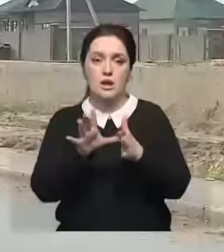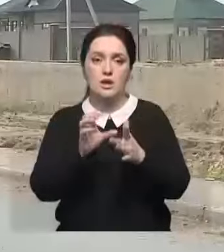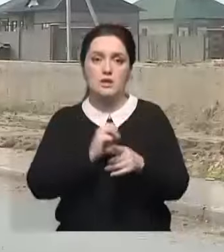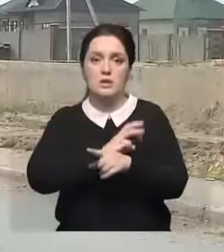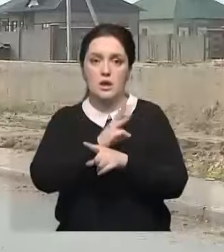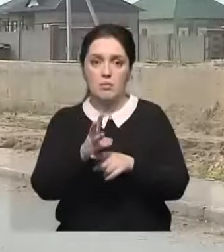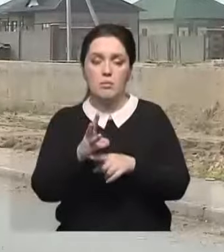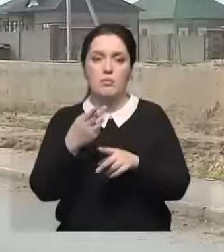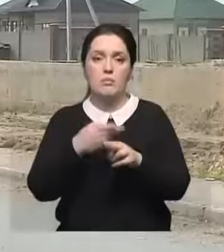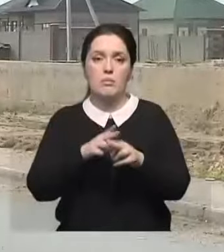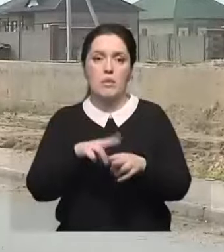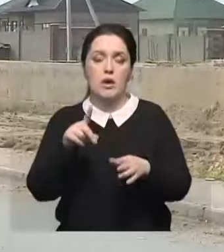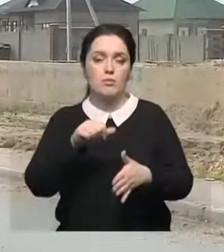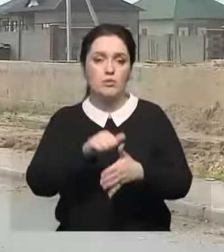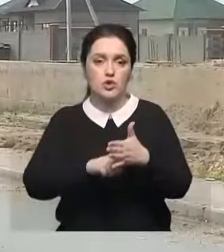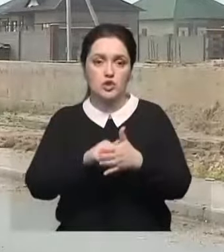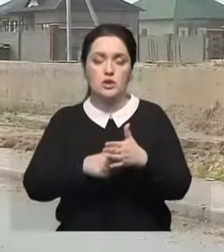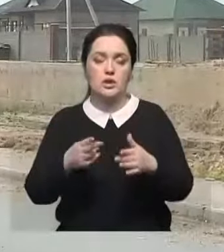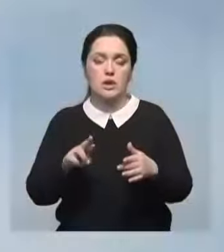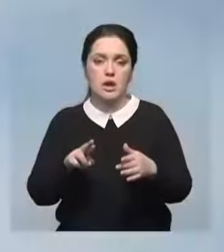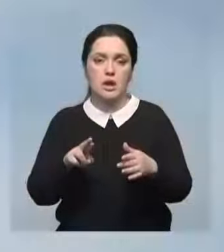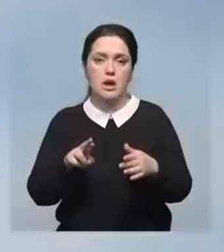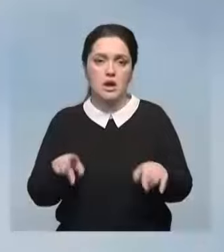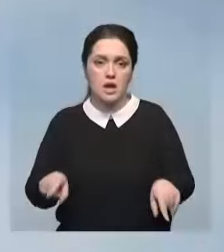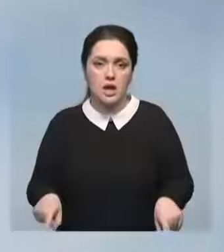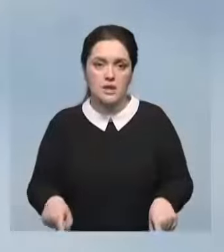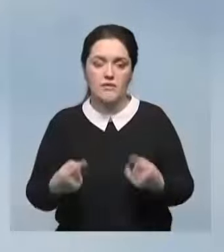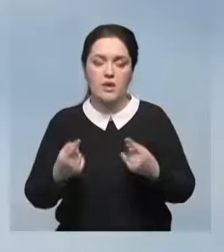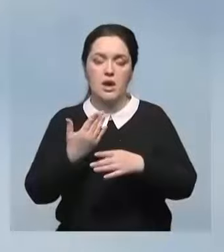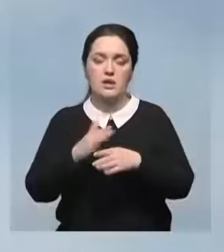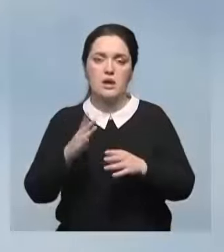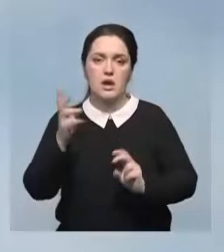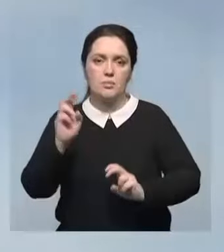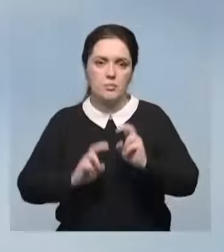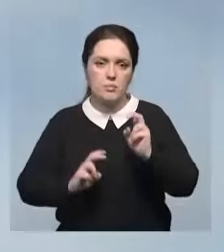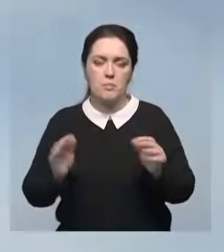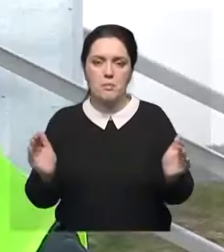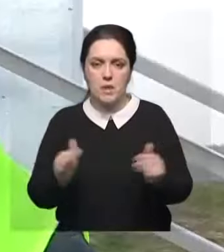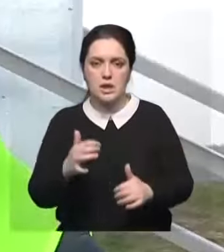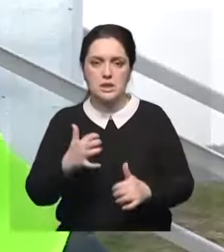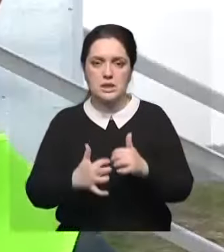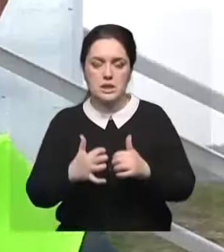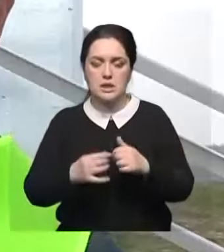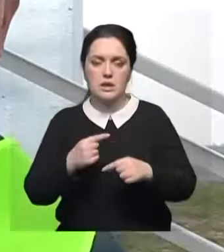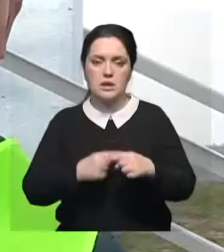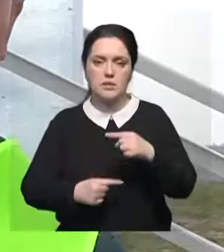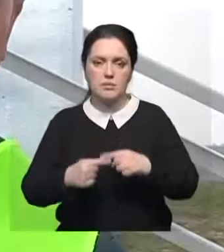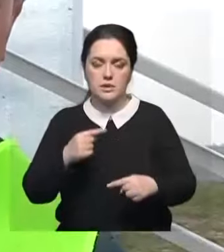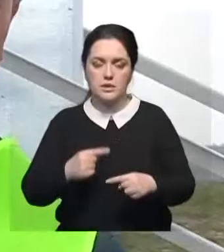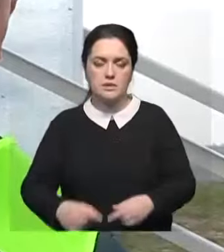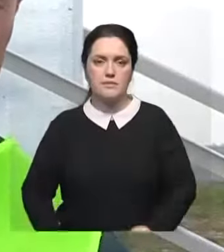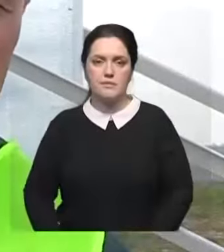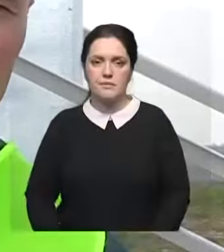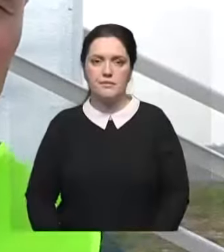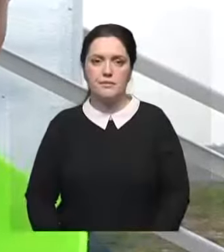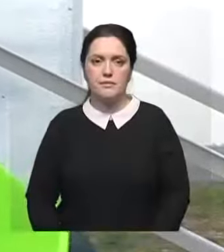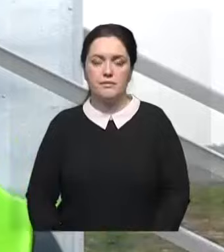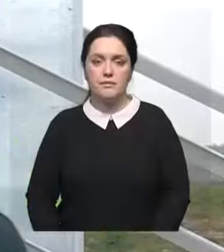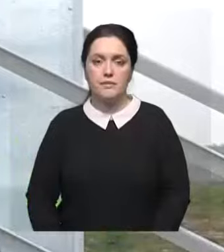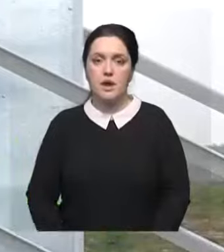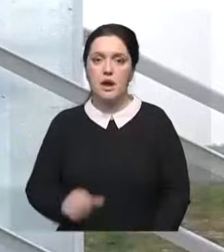является неотъемлемым фактором для развития различных отраслей, включая промышленность, малый и средний бизнес. Чуть дальше